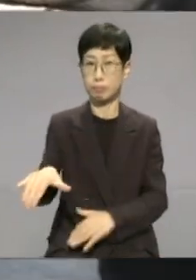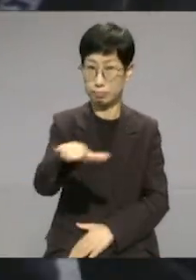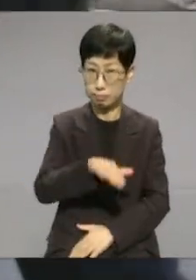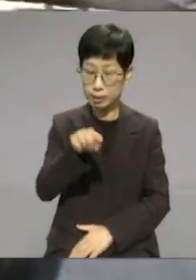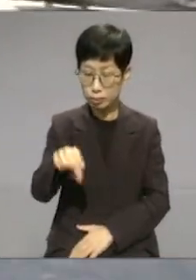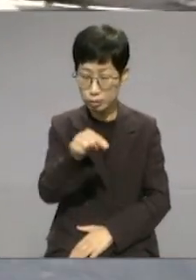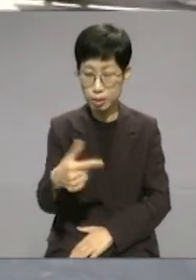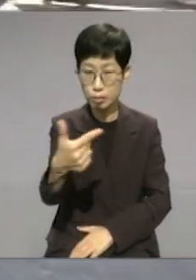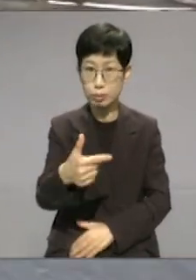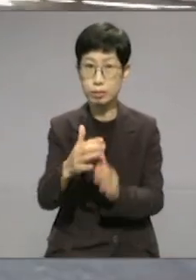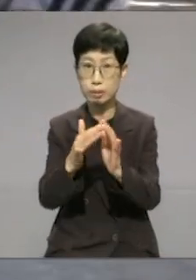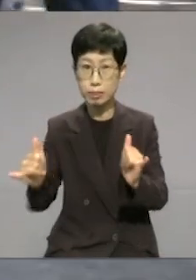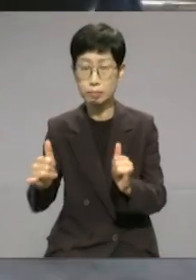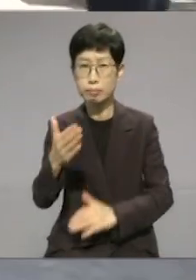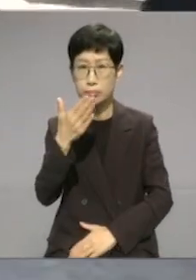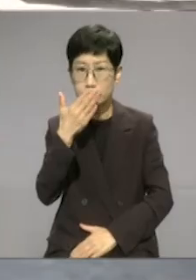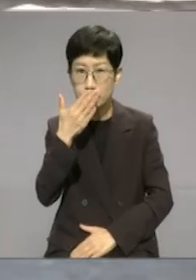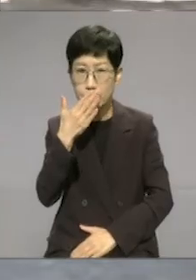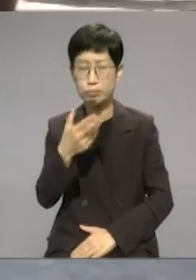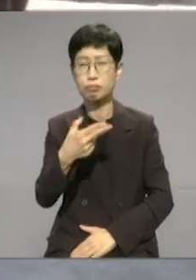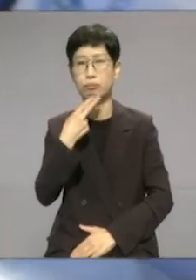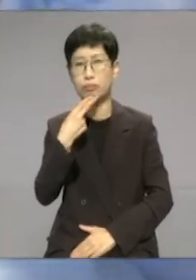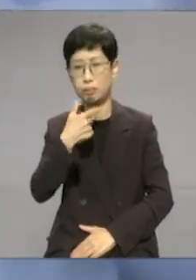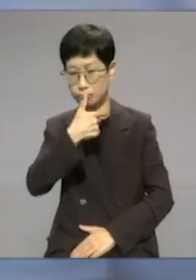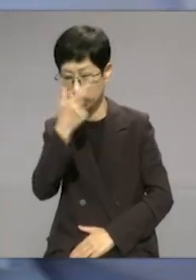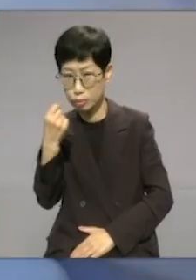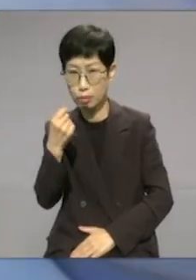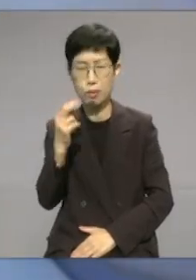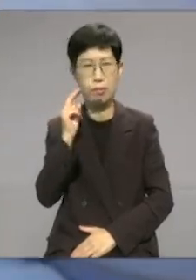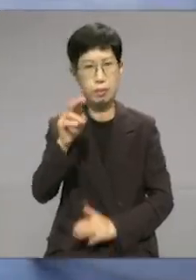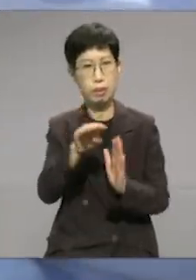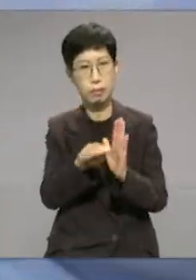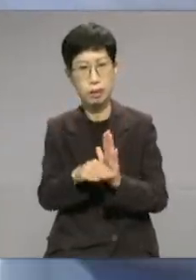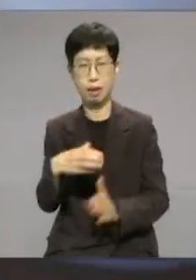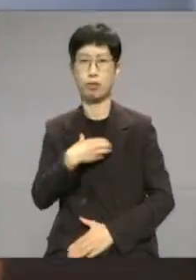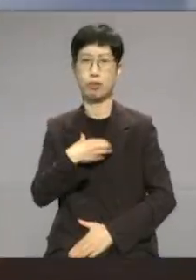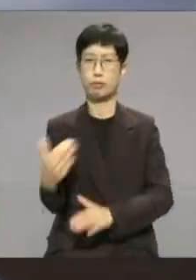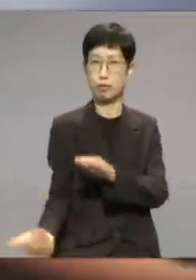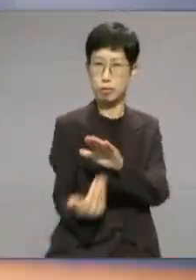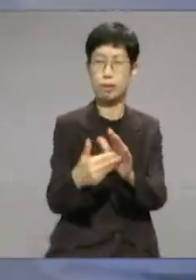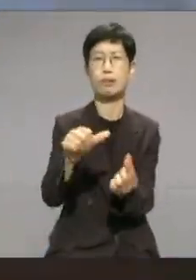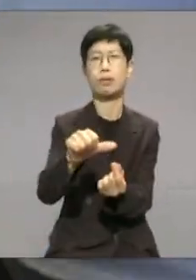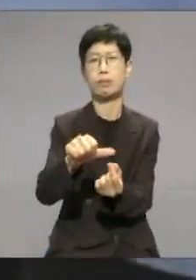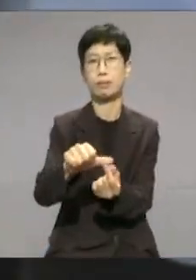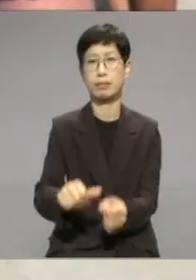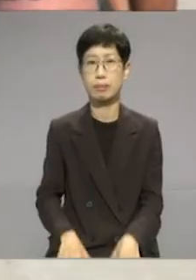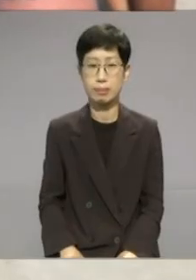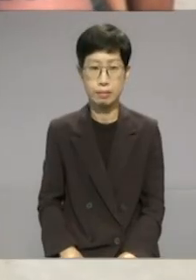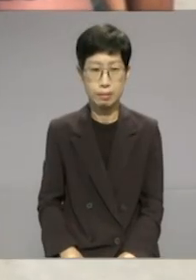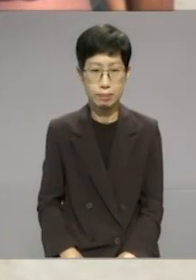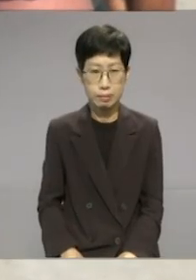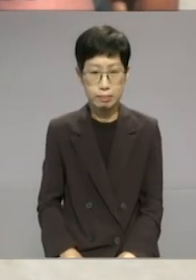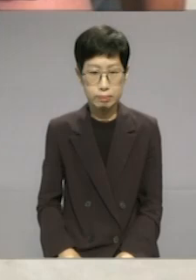가운데 6천 명이 식량 안보 단계 5단계 재앙적 수준의 식량 불안정 상태에 처해 있습니다. Who are